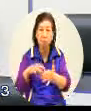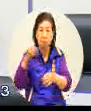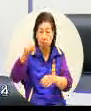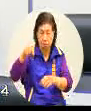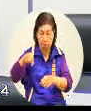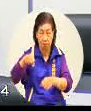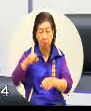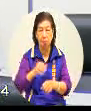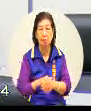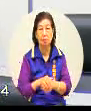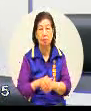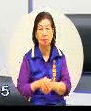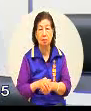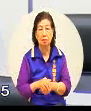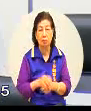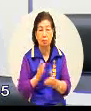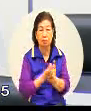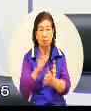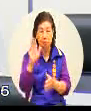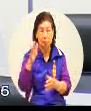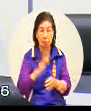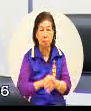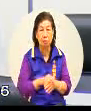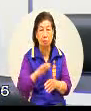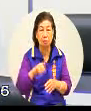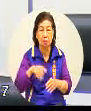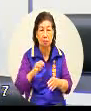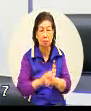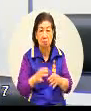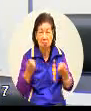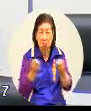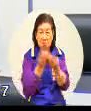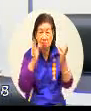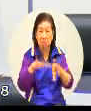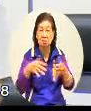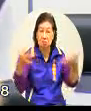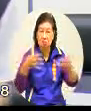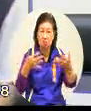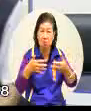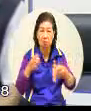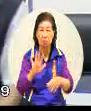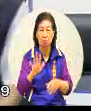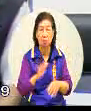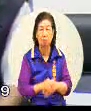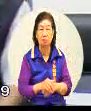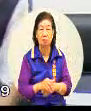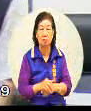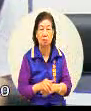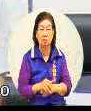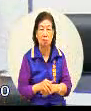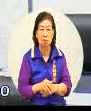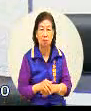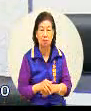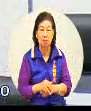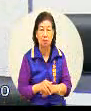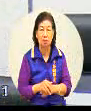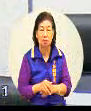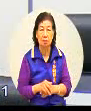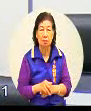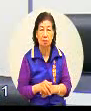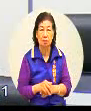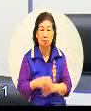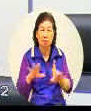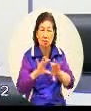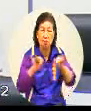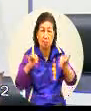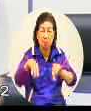么你继续准了啦。以后吼、哦，我定会放弃抗争啦，吼、哦，啊，搁安怎呢？即摆毋是干呐地方